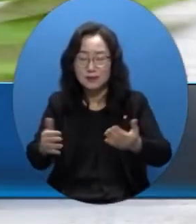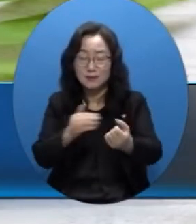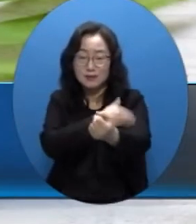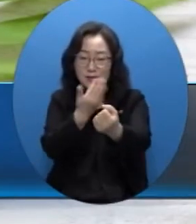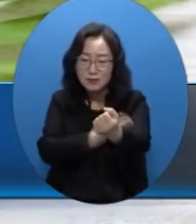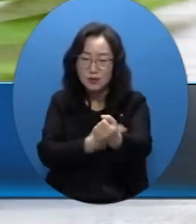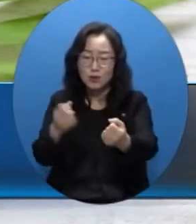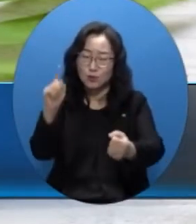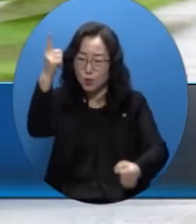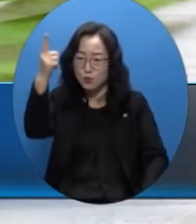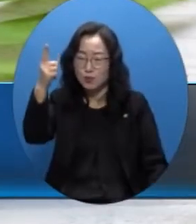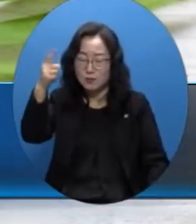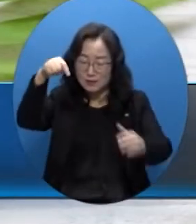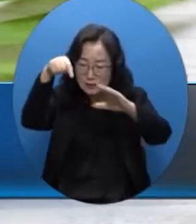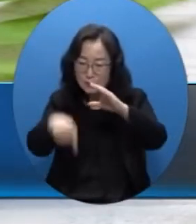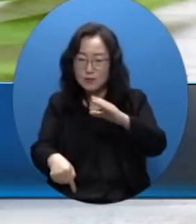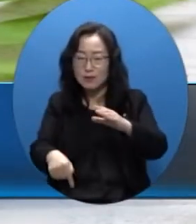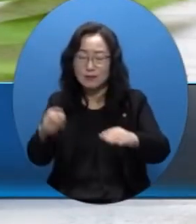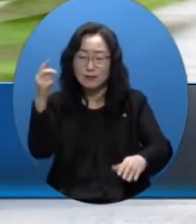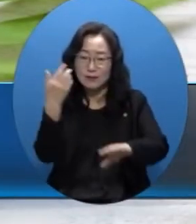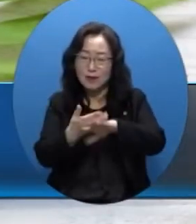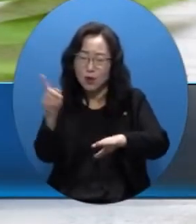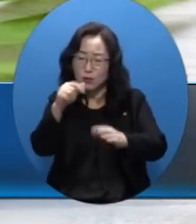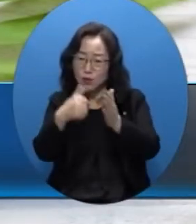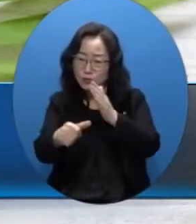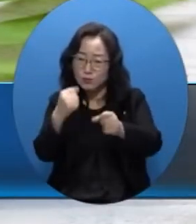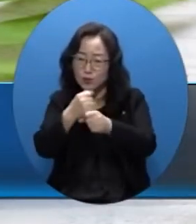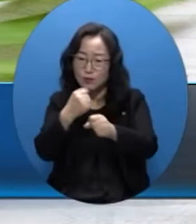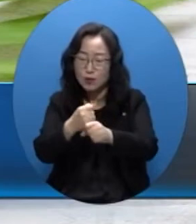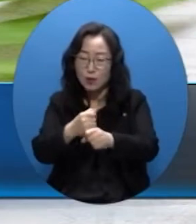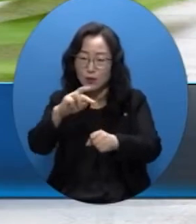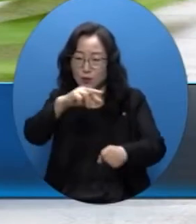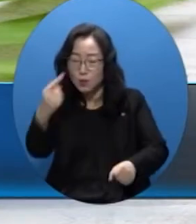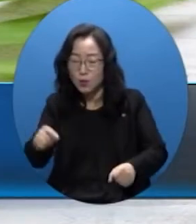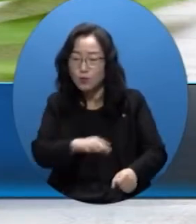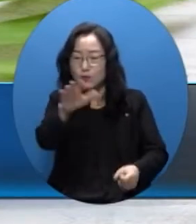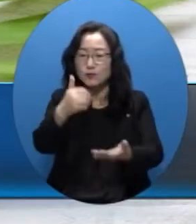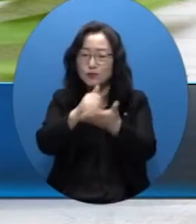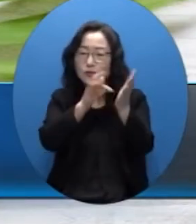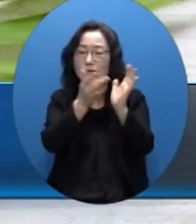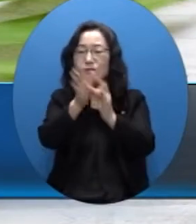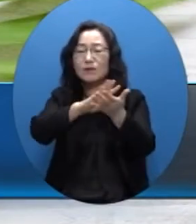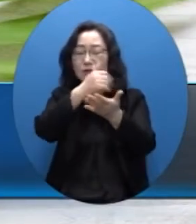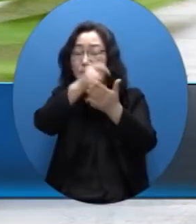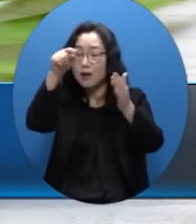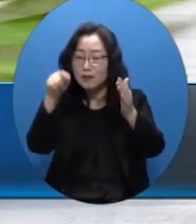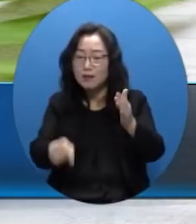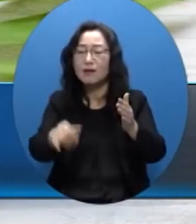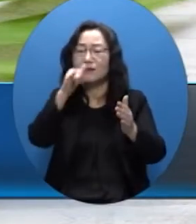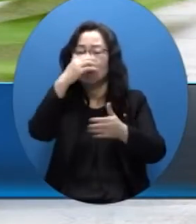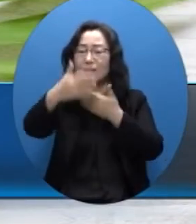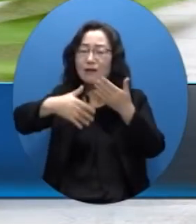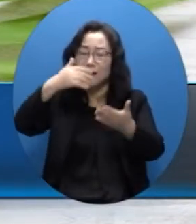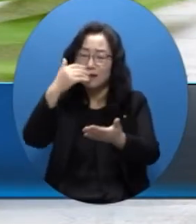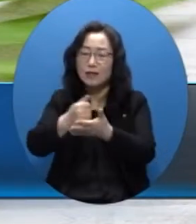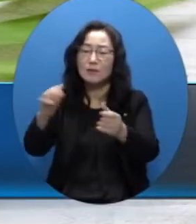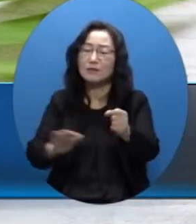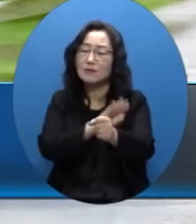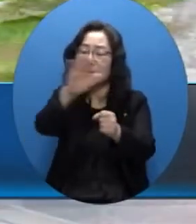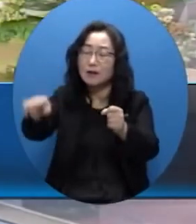높음 이나 기쁨이나 다른 어떤 필요 벌이라도 우리를 우리 주 그리스도 예수 안에 있는 하나님의 사랑에서